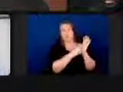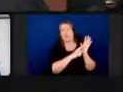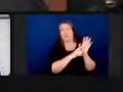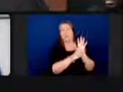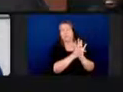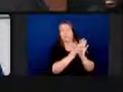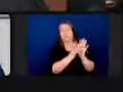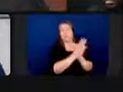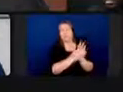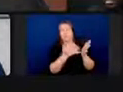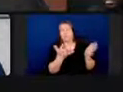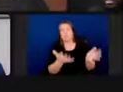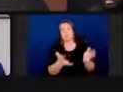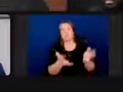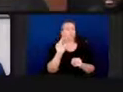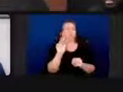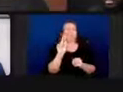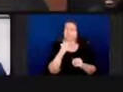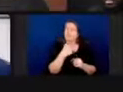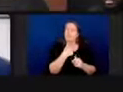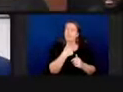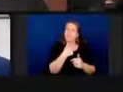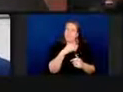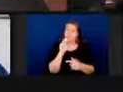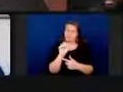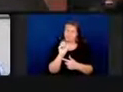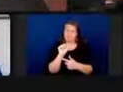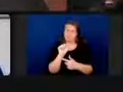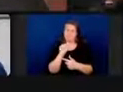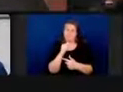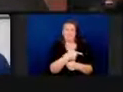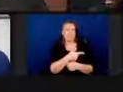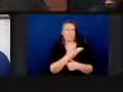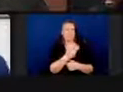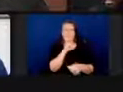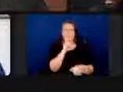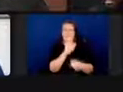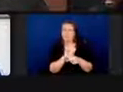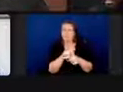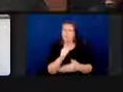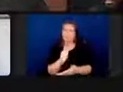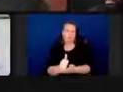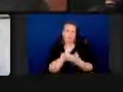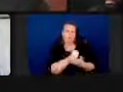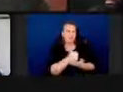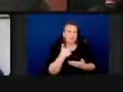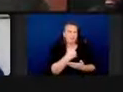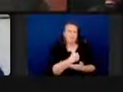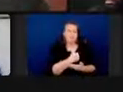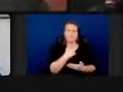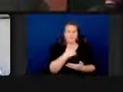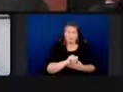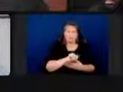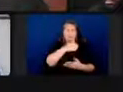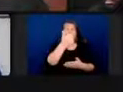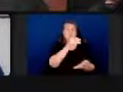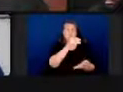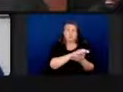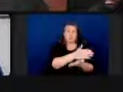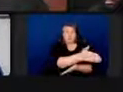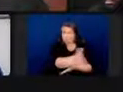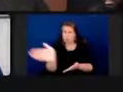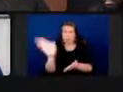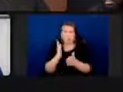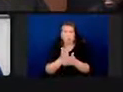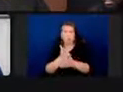نود أن نثني على طبعا أداء المدارس التي تعمل بهذا النظام،